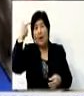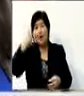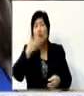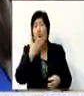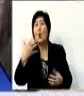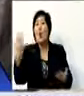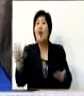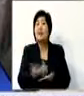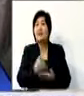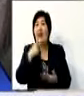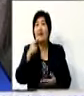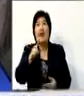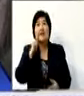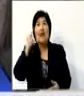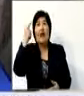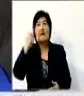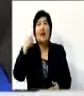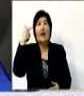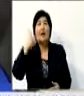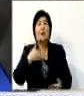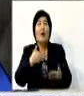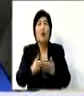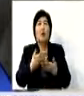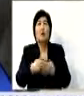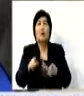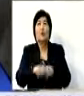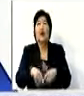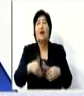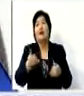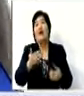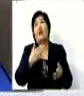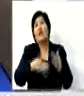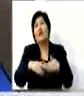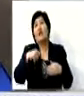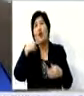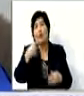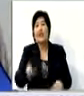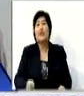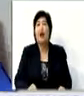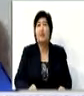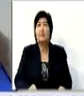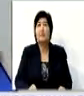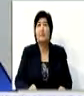соңғы жетістіктерді айтып, жас ғалымдардың ғылымға қосып жүрген үлесіне ризашылығын білдірді.